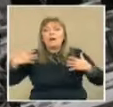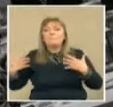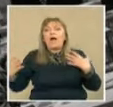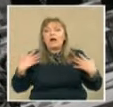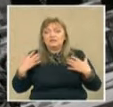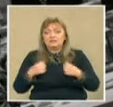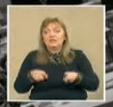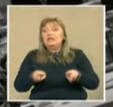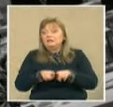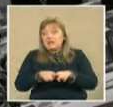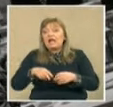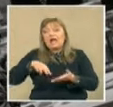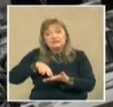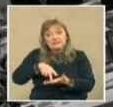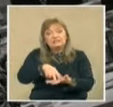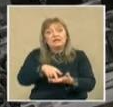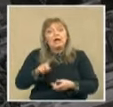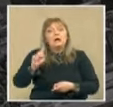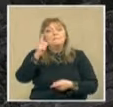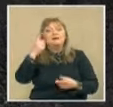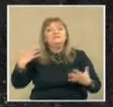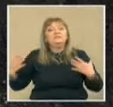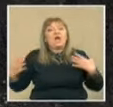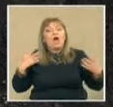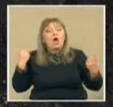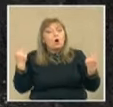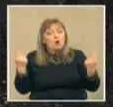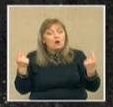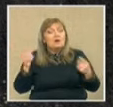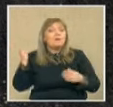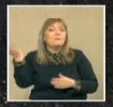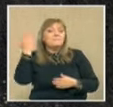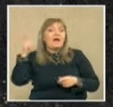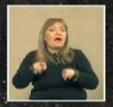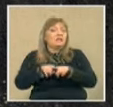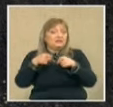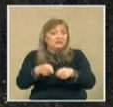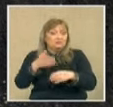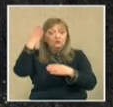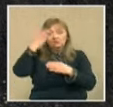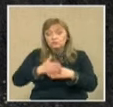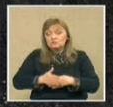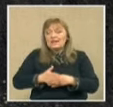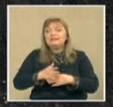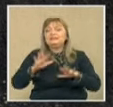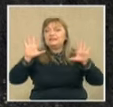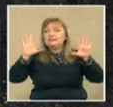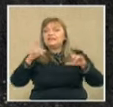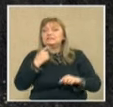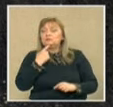И така и тръгнах. Първите ми роли бяха такива. Но в последните 10 години